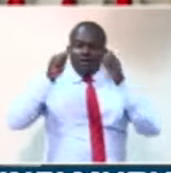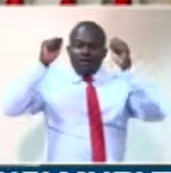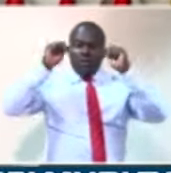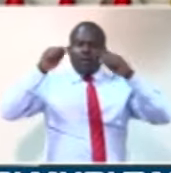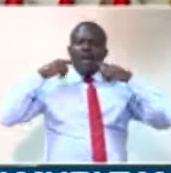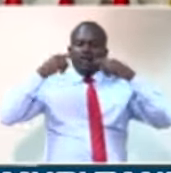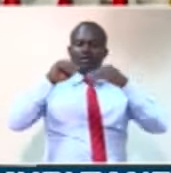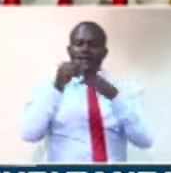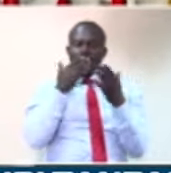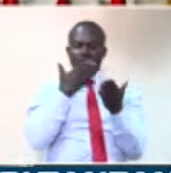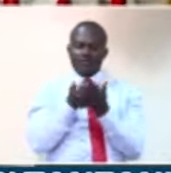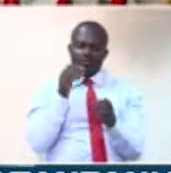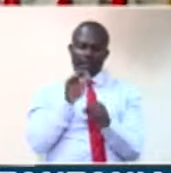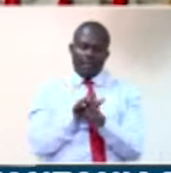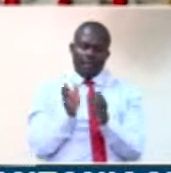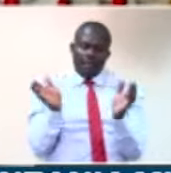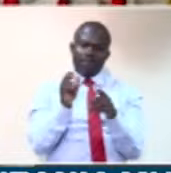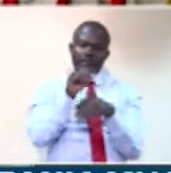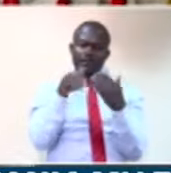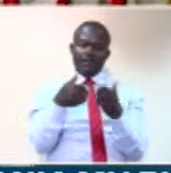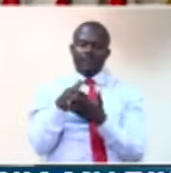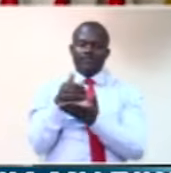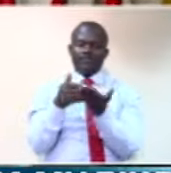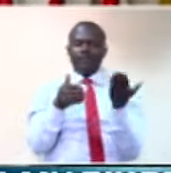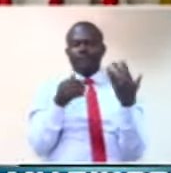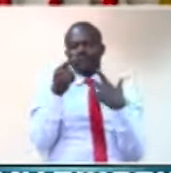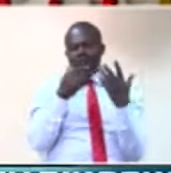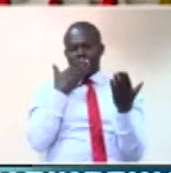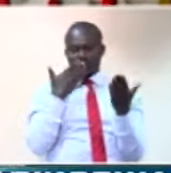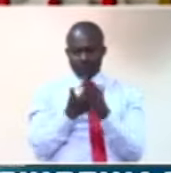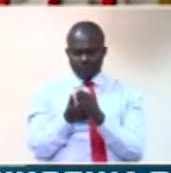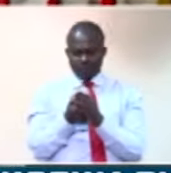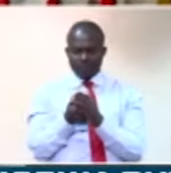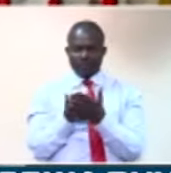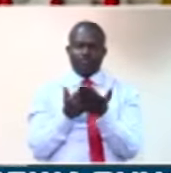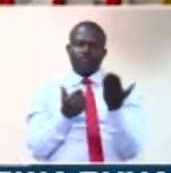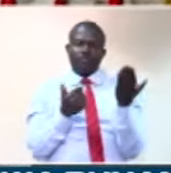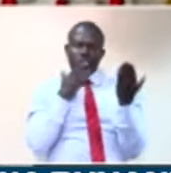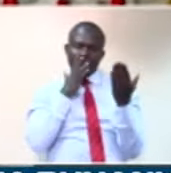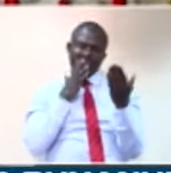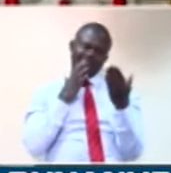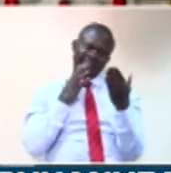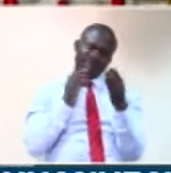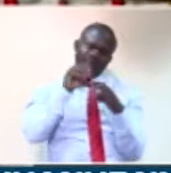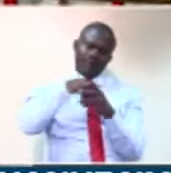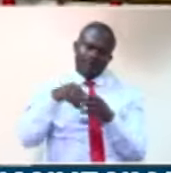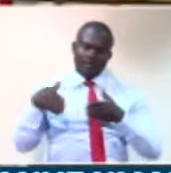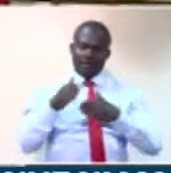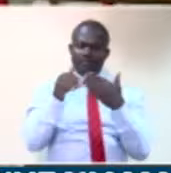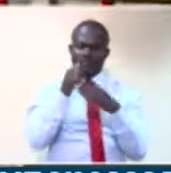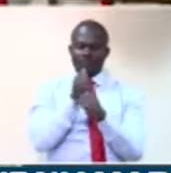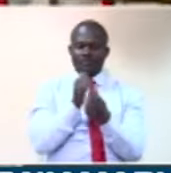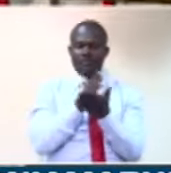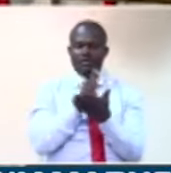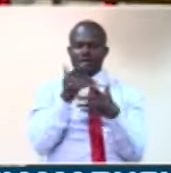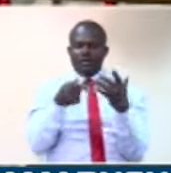muri rusange, nanabikangurira n'abagenzi banjye muri rusange ko ni ikintu cyiza, bituma bikujyana muri wa murongo wo gukora kuko